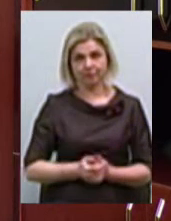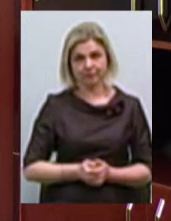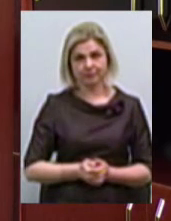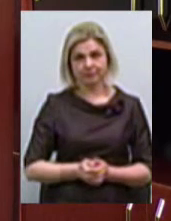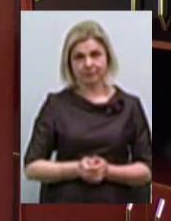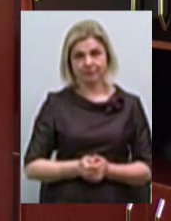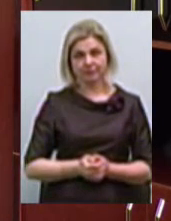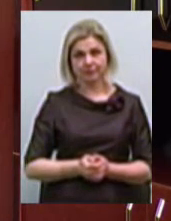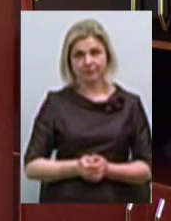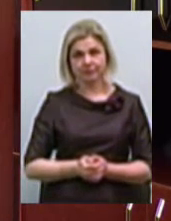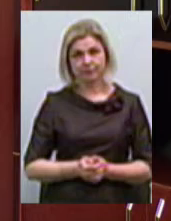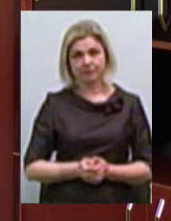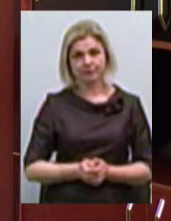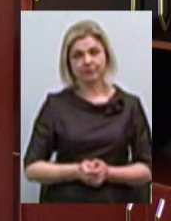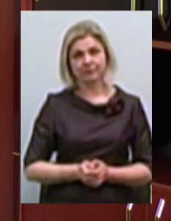а